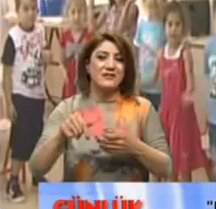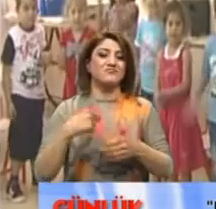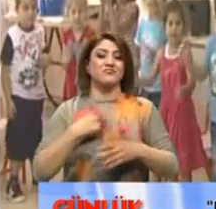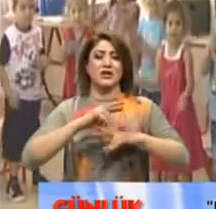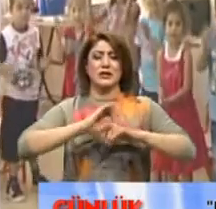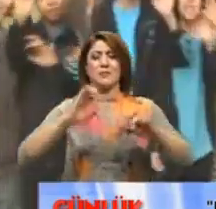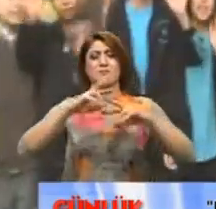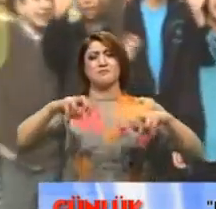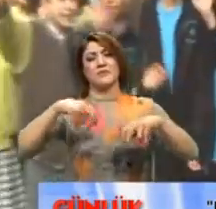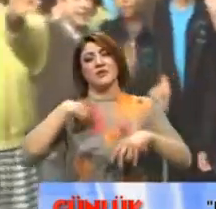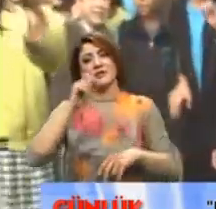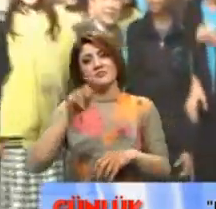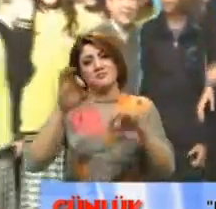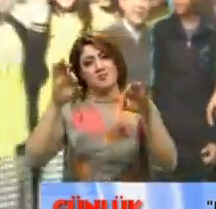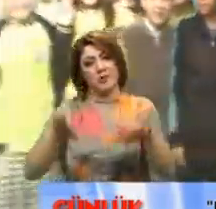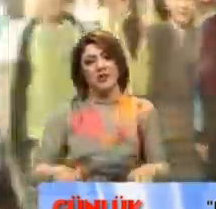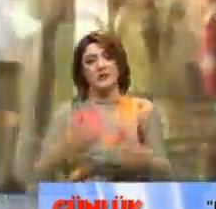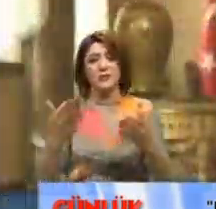başlatılmıştır.